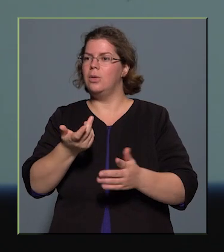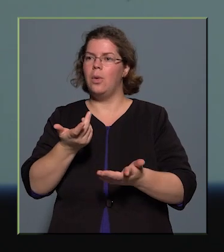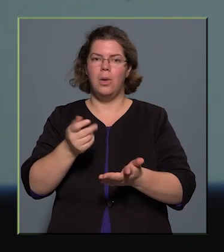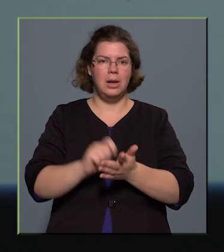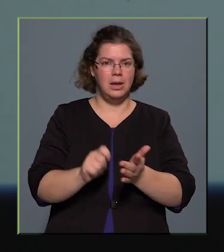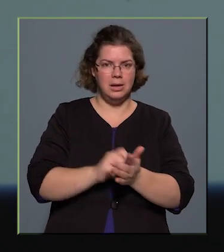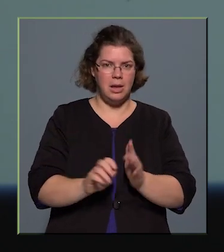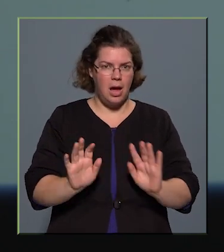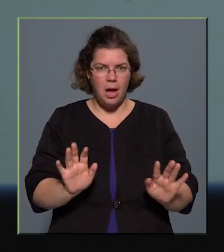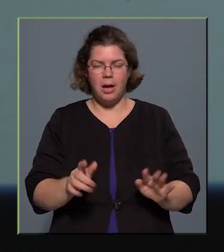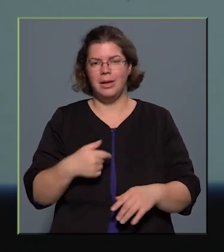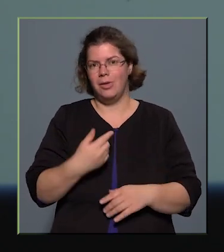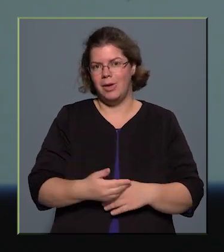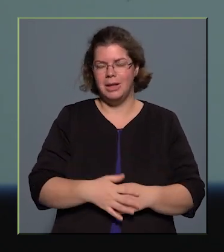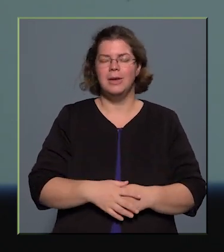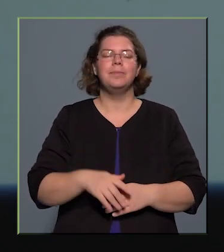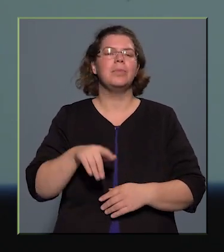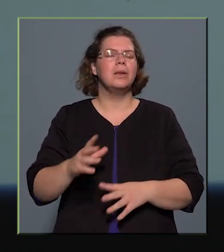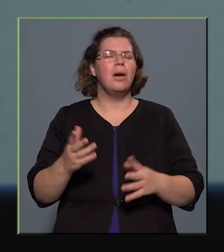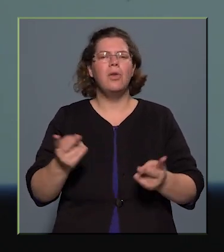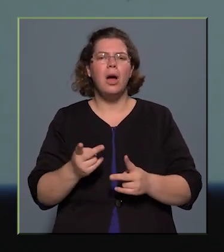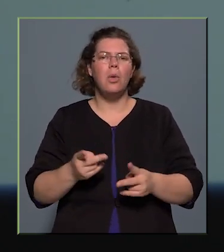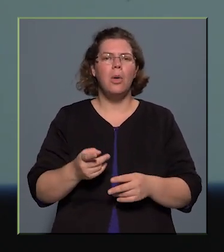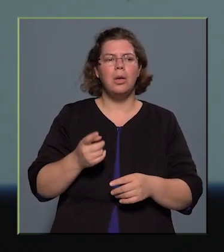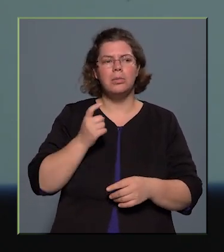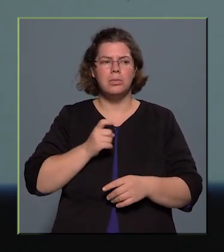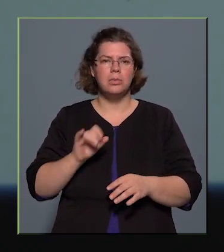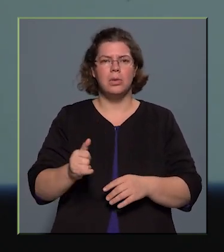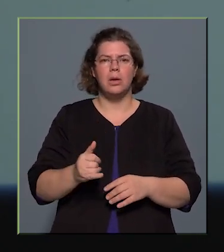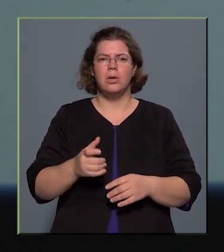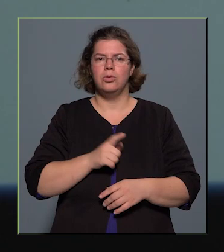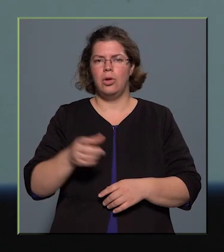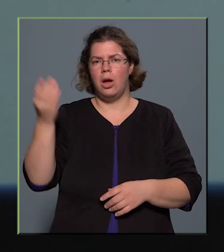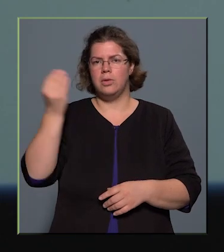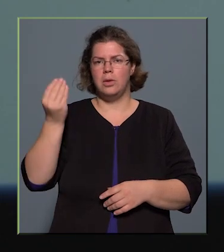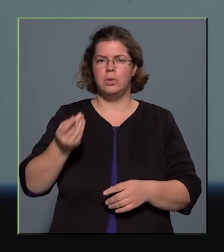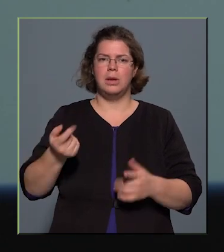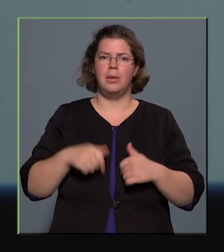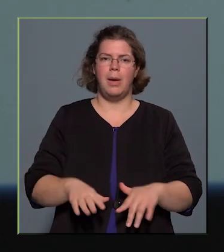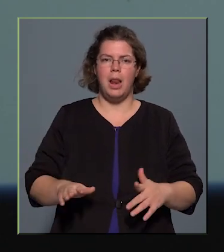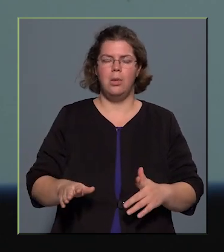az EMIKA-nál, de valahol azért ez egy picit rossz is, mert szerintem csak annyit tanultak meg belőle, amit